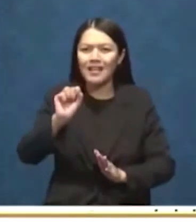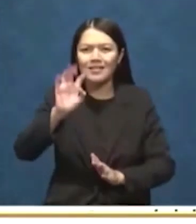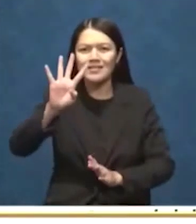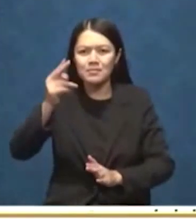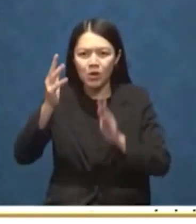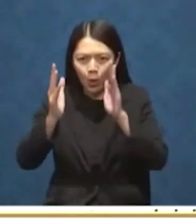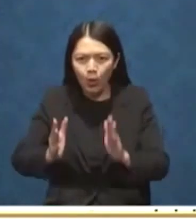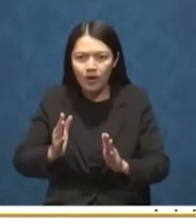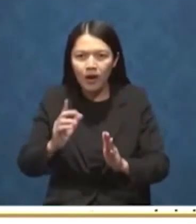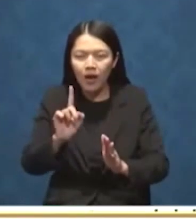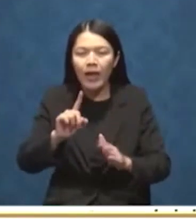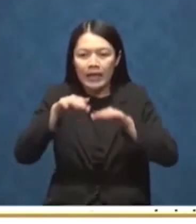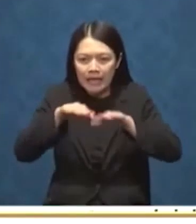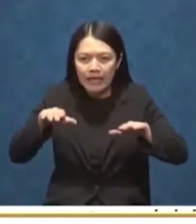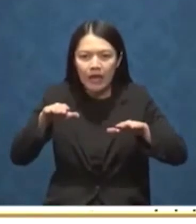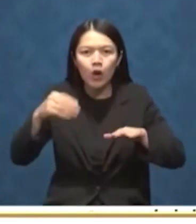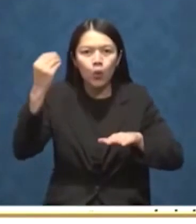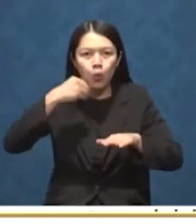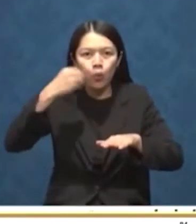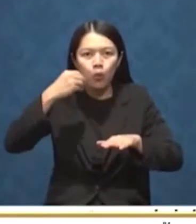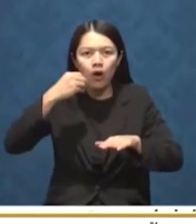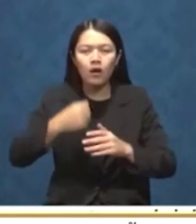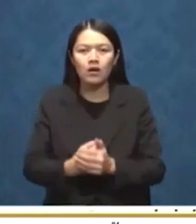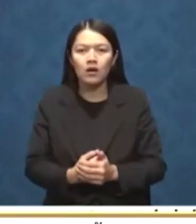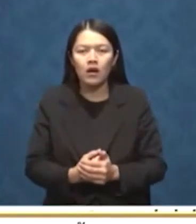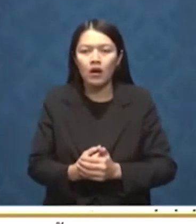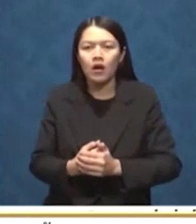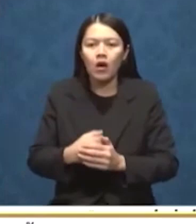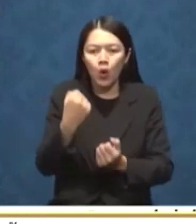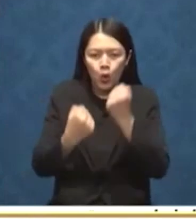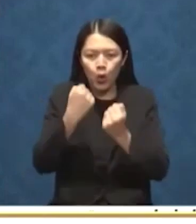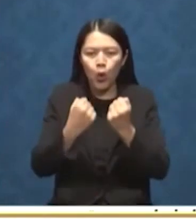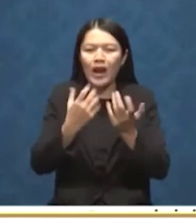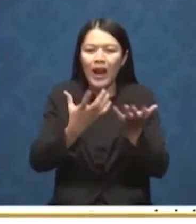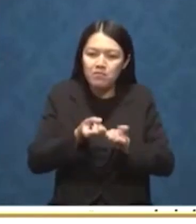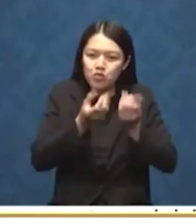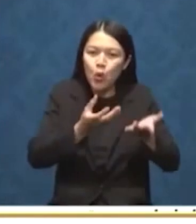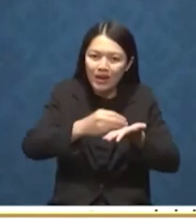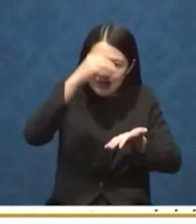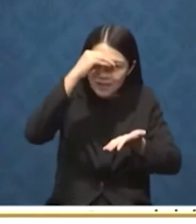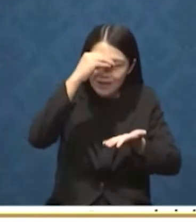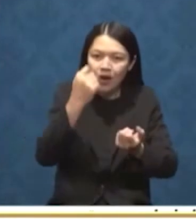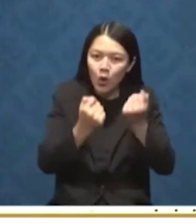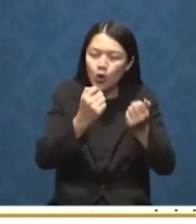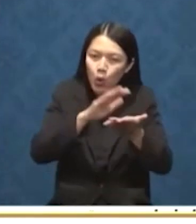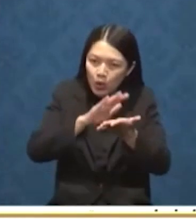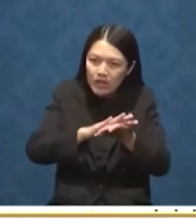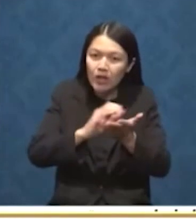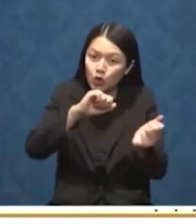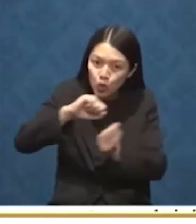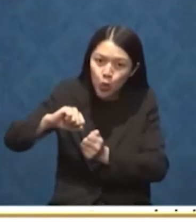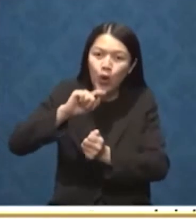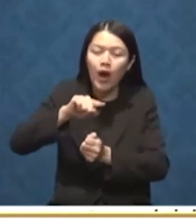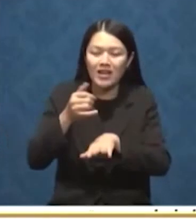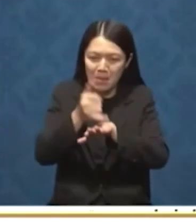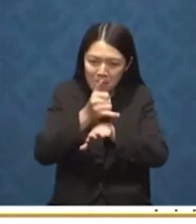540, คนคือเด็กทุกวันที่ต้องขึ้นรถนักเรียนรถรับส่งนัเรียน หรือรถโรงเรีนท